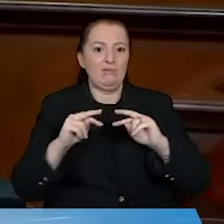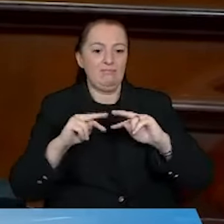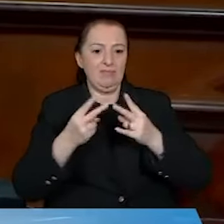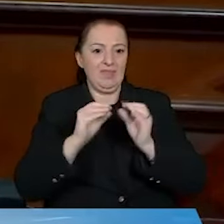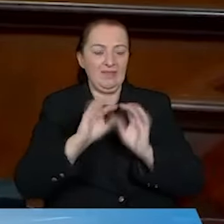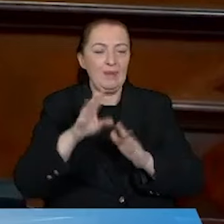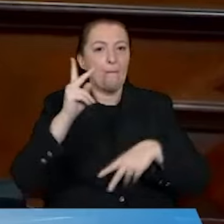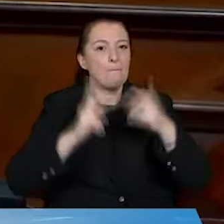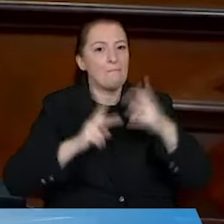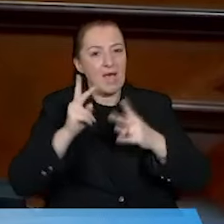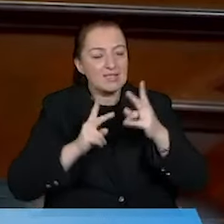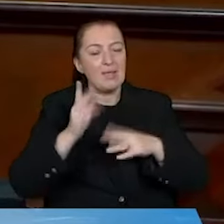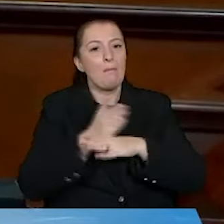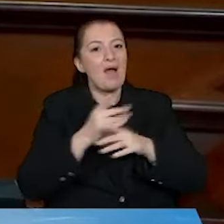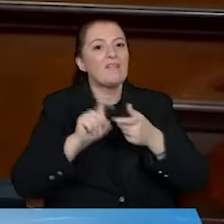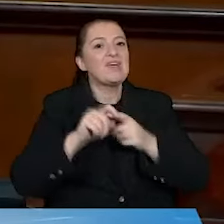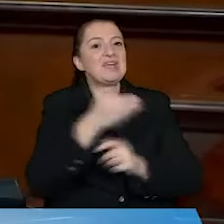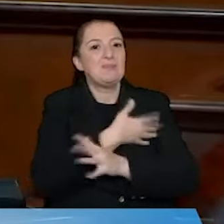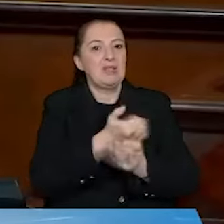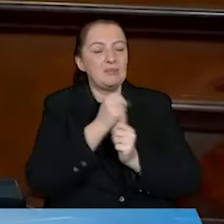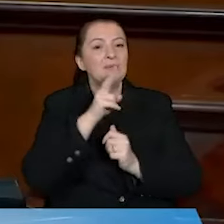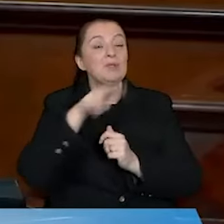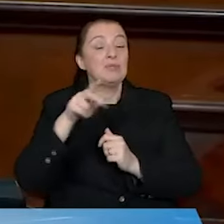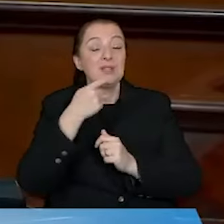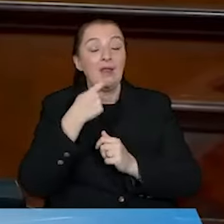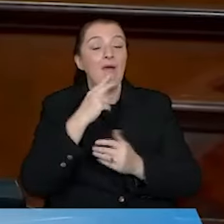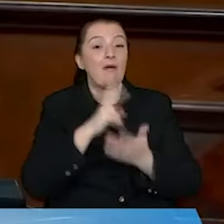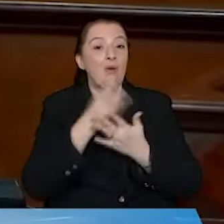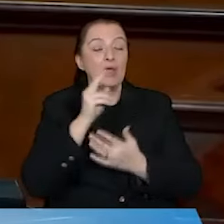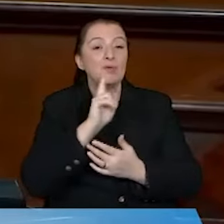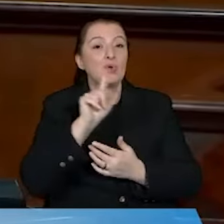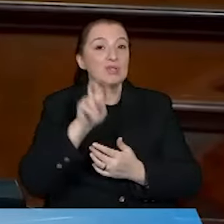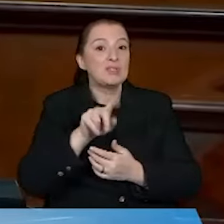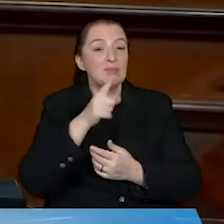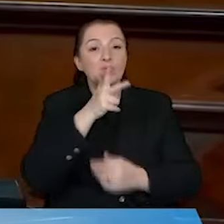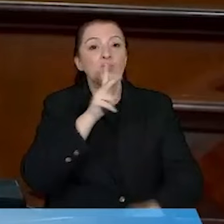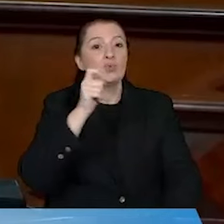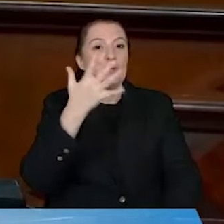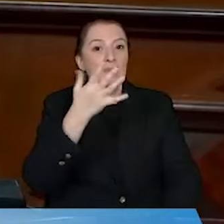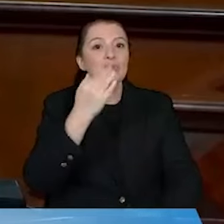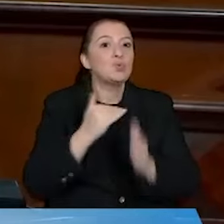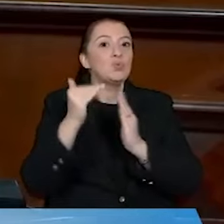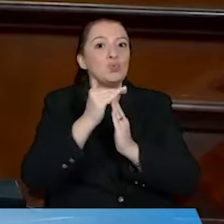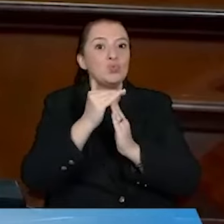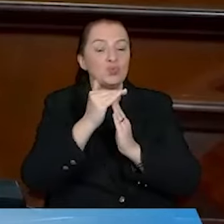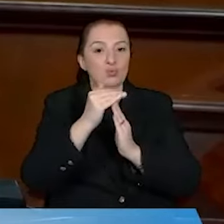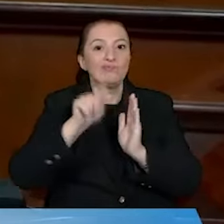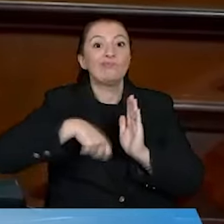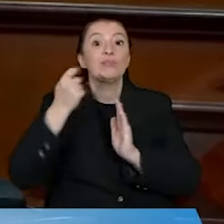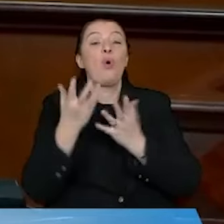hizmet alımlarının 2022 yılı için belirlenen 218.395 TL üst sınırını aşmayacak